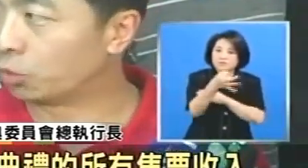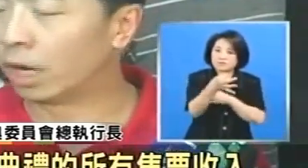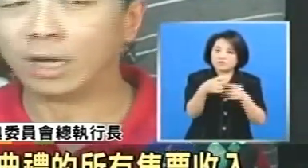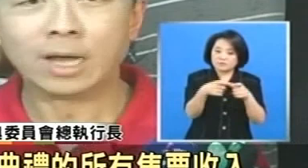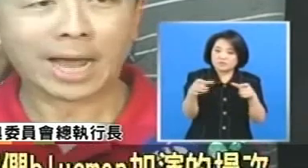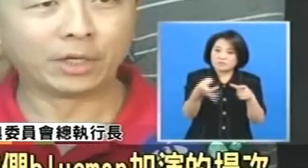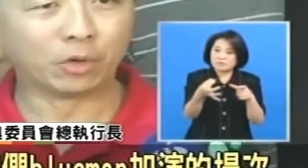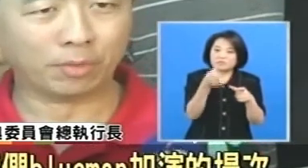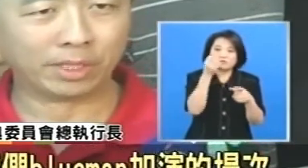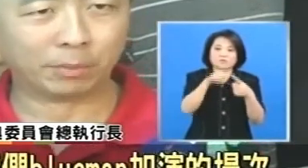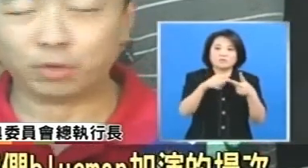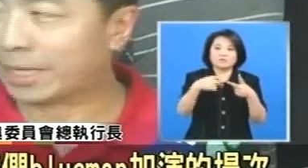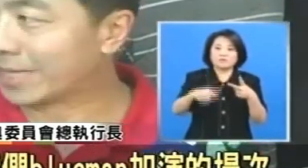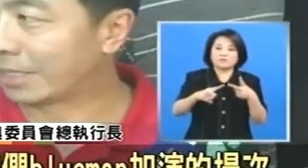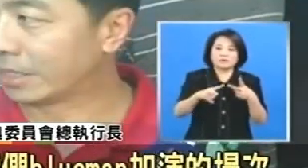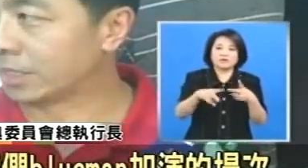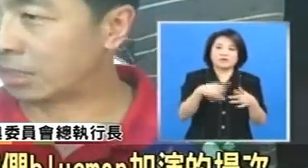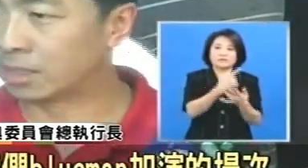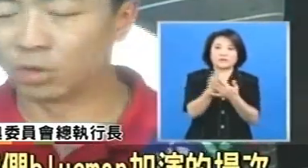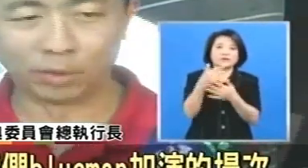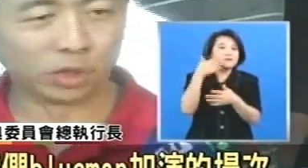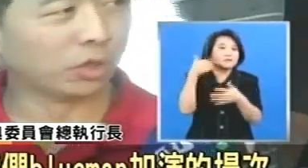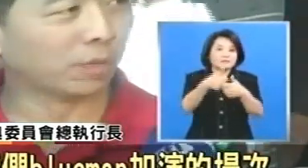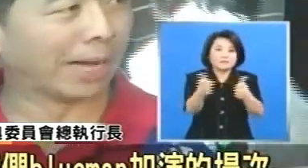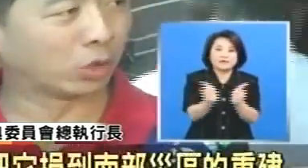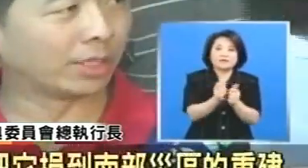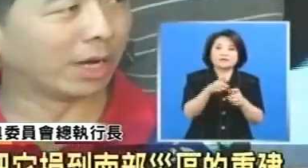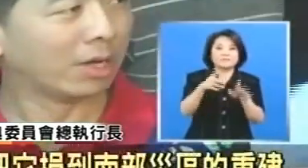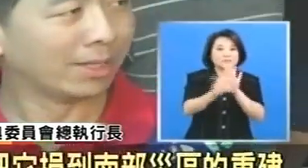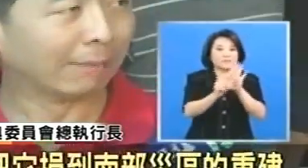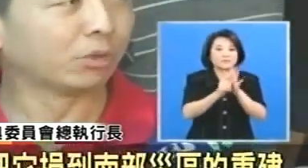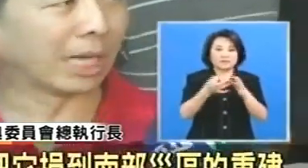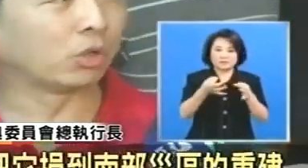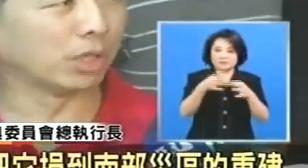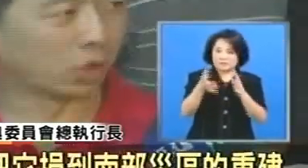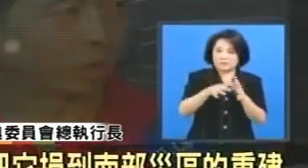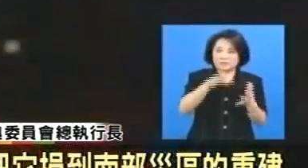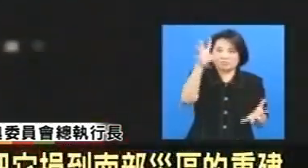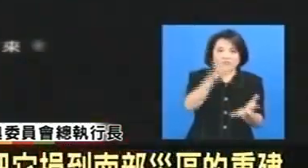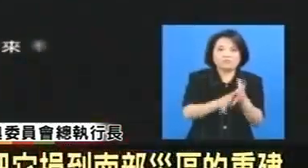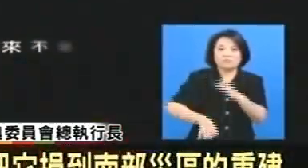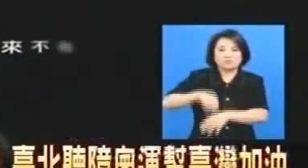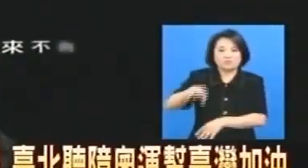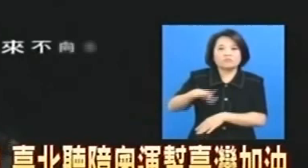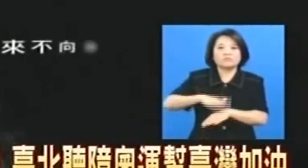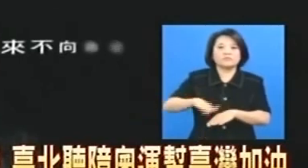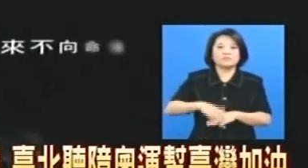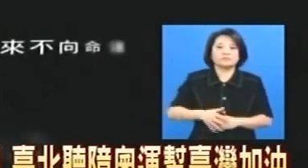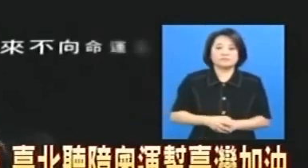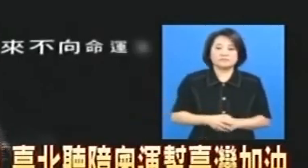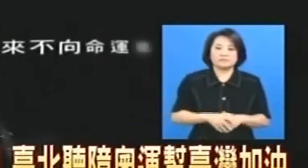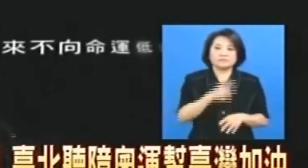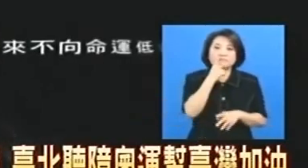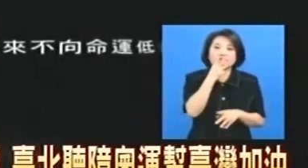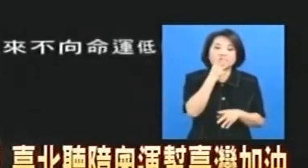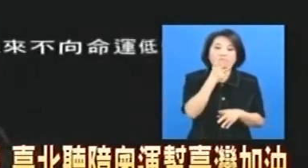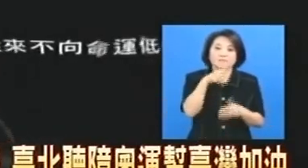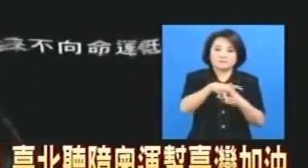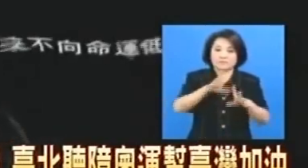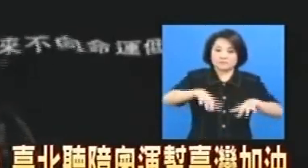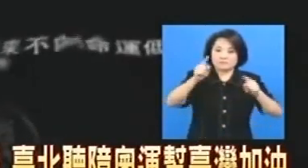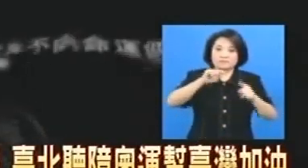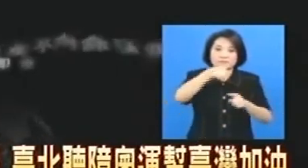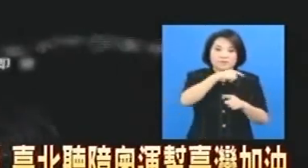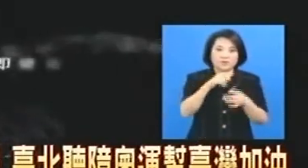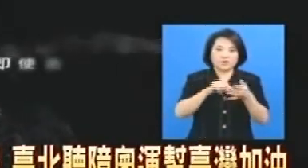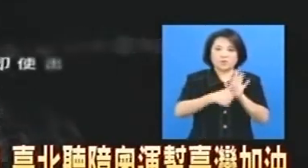的收入啊，还有我们的 Blue Man 加演的场次，我们通通都把它捐到南部灾区的重建。 亚洲的第一次，台湾的骄傲，